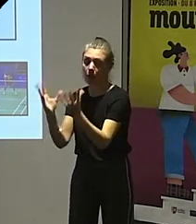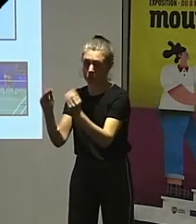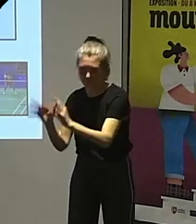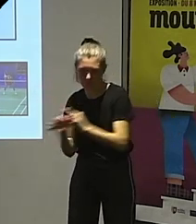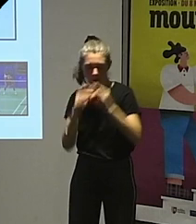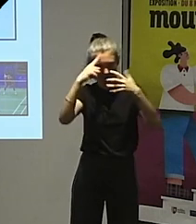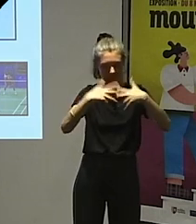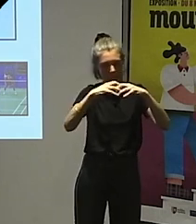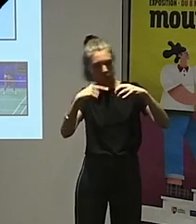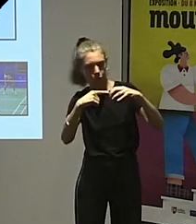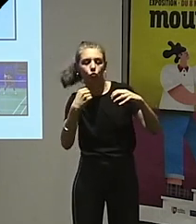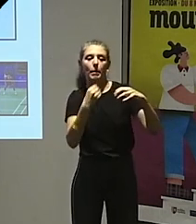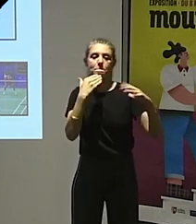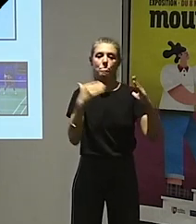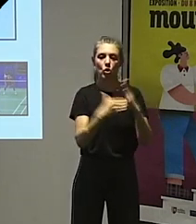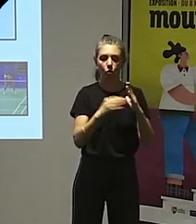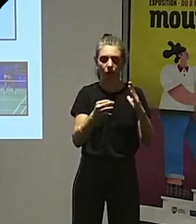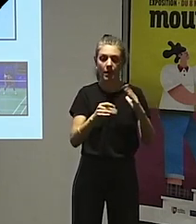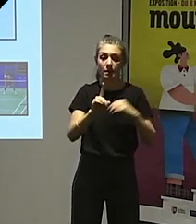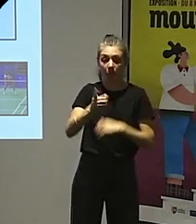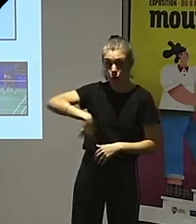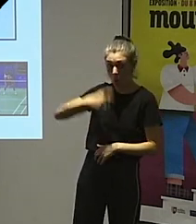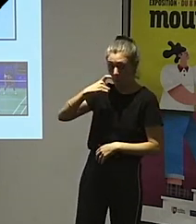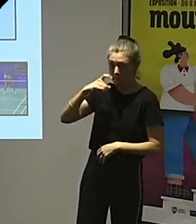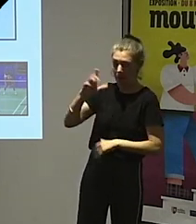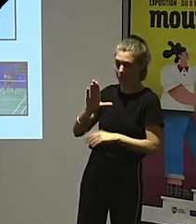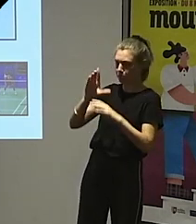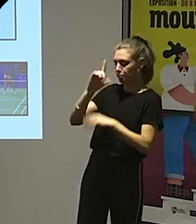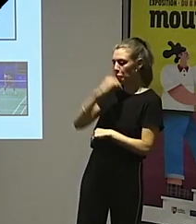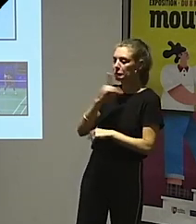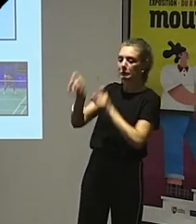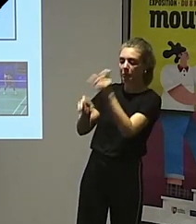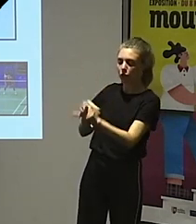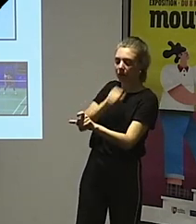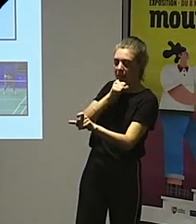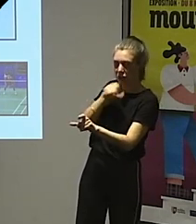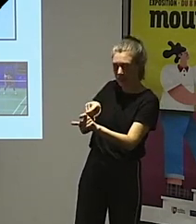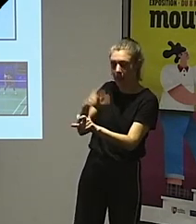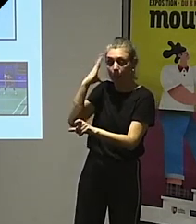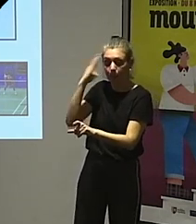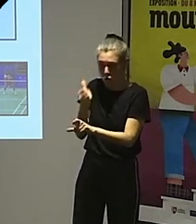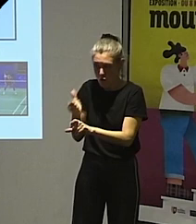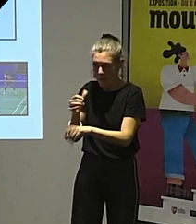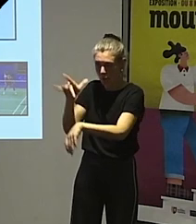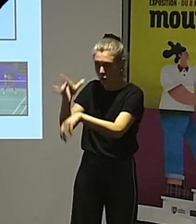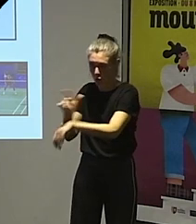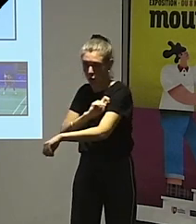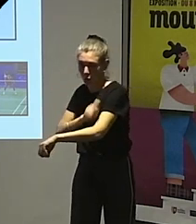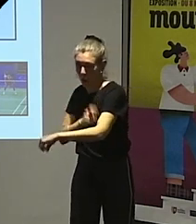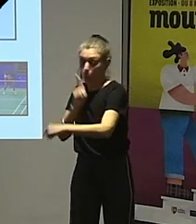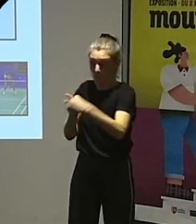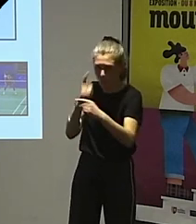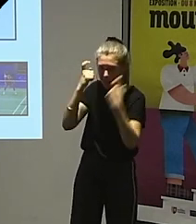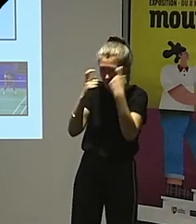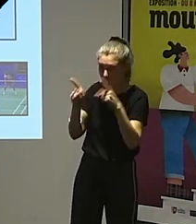Mais ce qu'on s'est aperçu, du moins sur le public senior surtout, c'est que le fait d'associer des stimulations cognitives